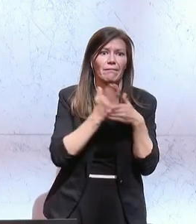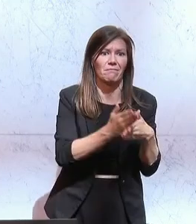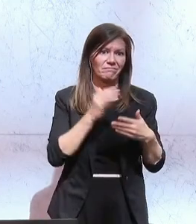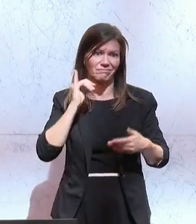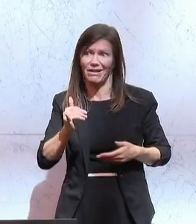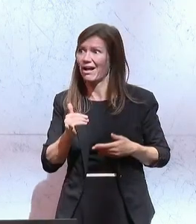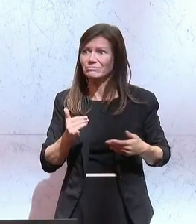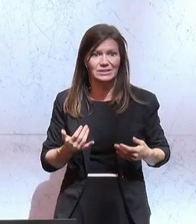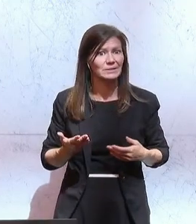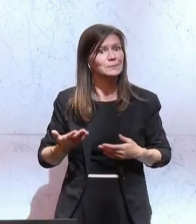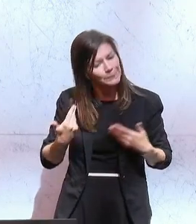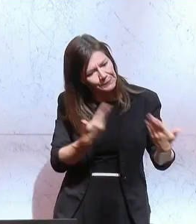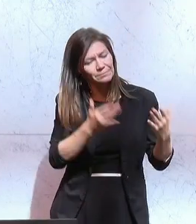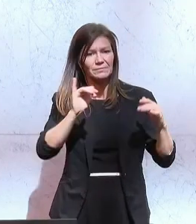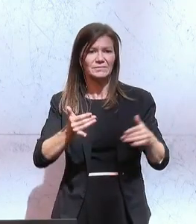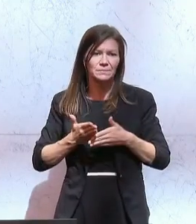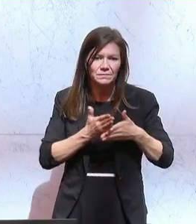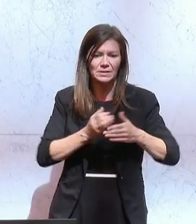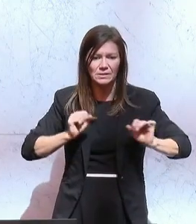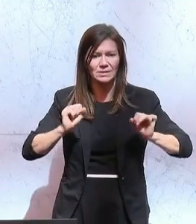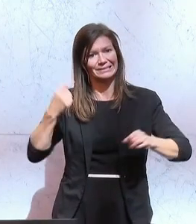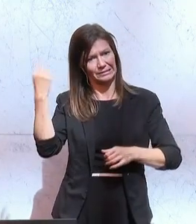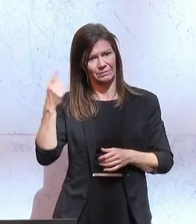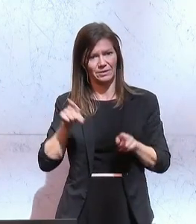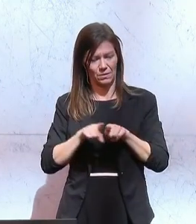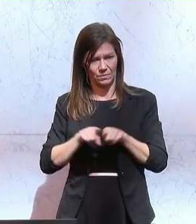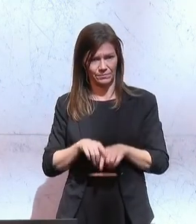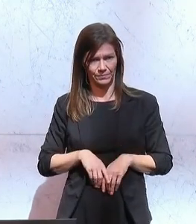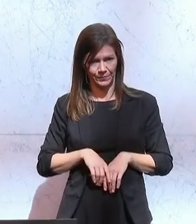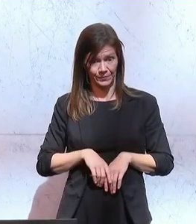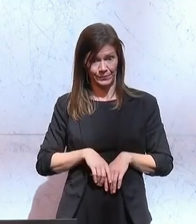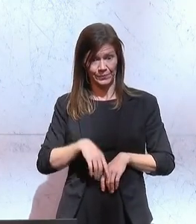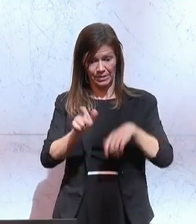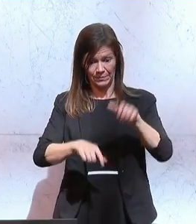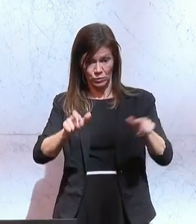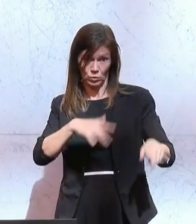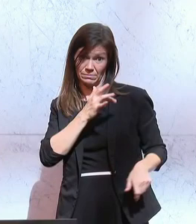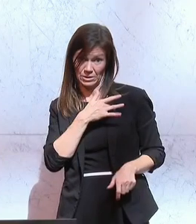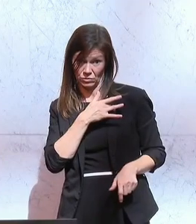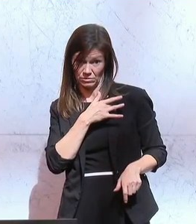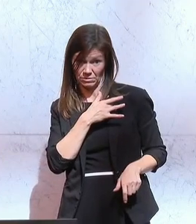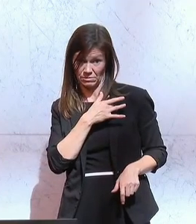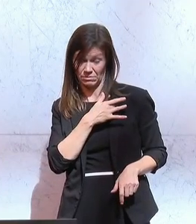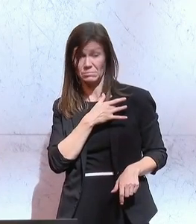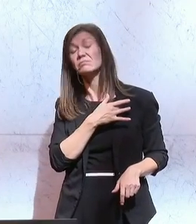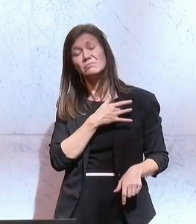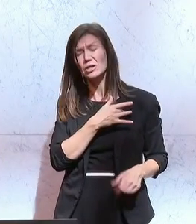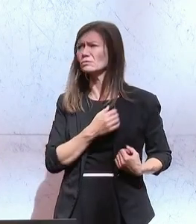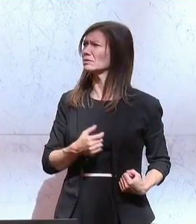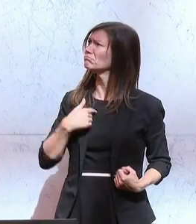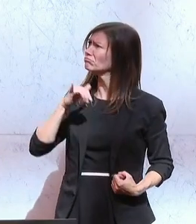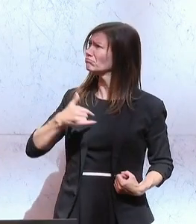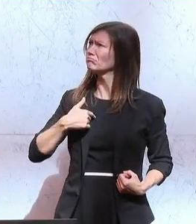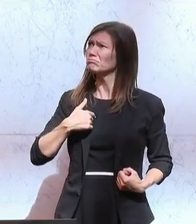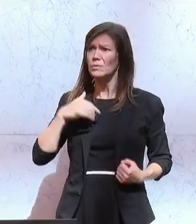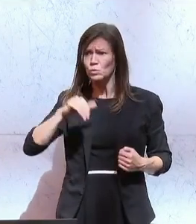das Schlimmste zu verhindern. Und zusätzlich ist erforderlich, dass die Betroffenen von solchen Katastrophen die Sicherheit haben, ohne